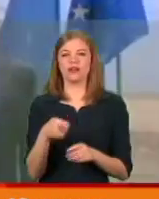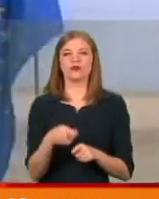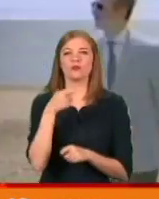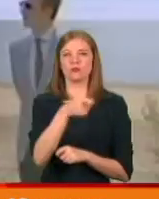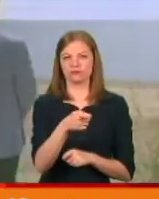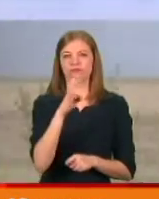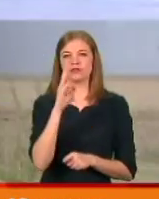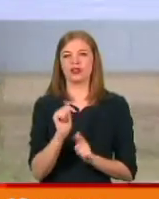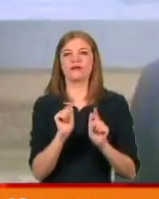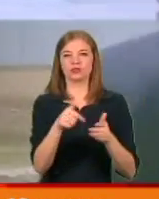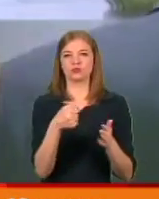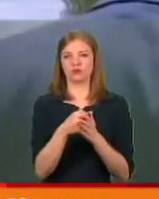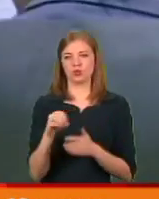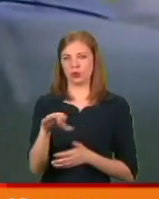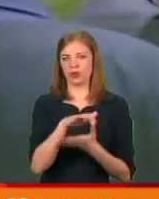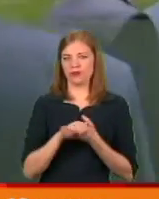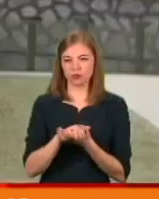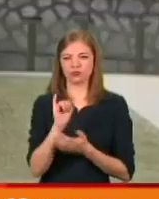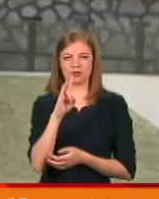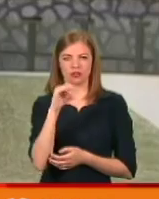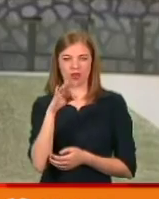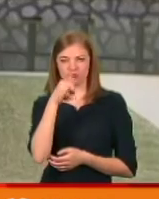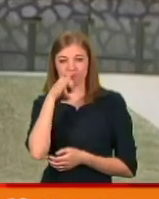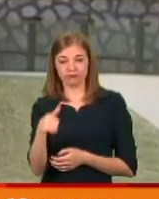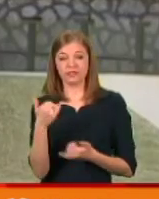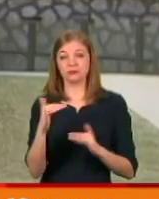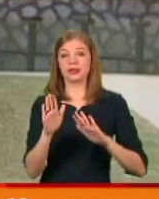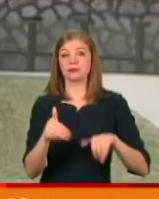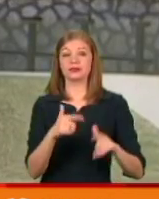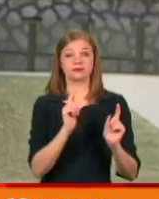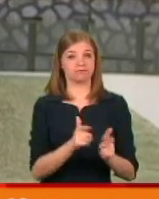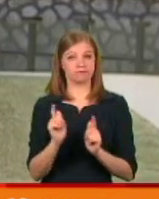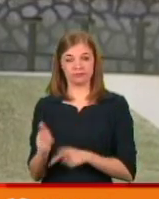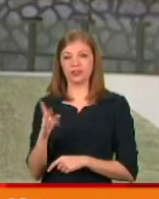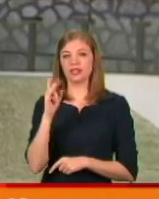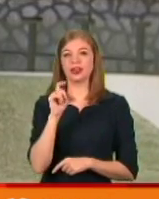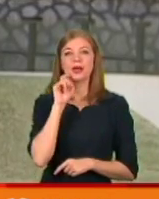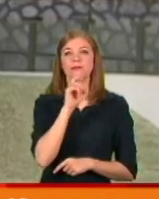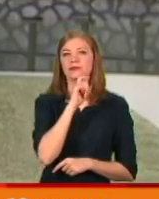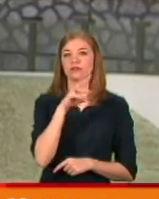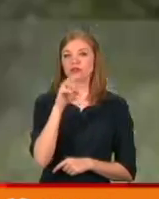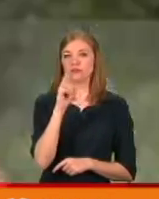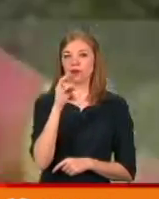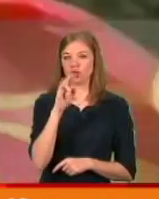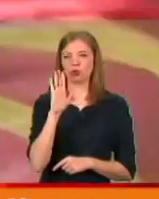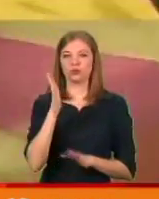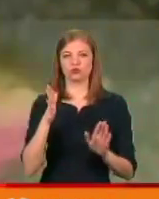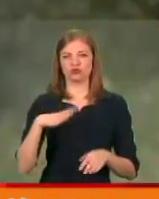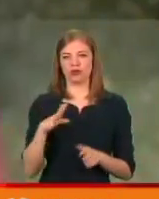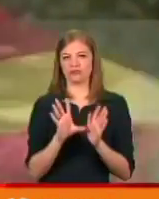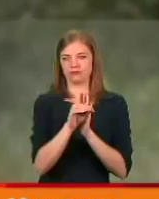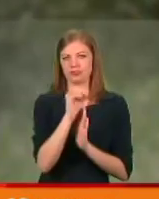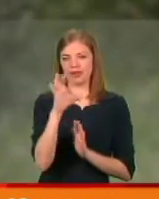подати заявку на вступ до Євросоюзу та НАТО. Тепер, після досягнення угоди, на Північну Македонію чекають в ЄС. Про